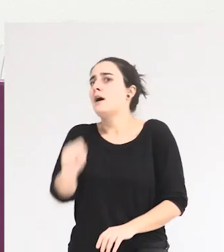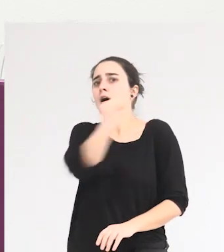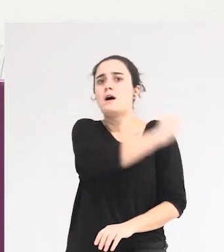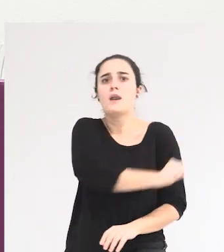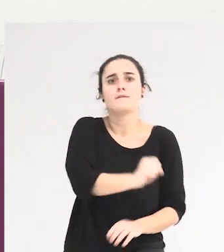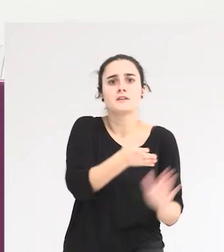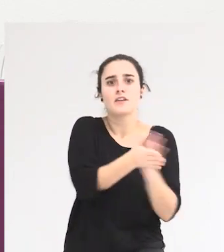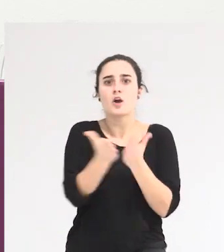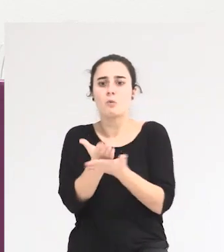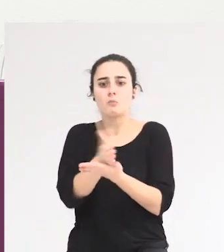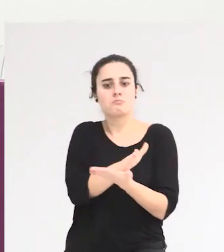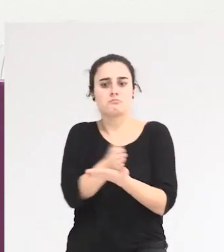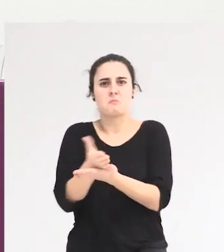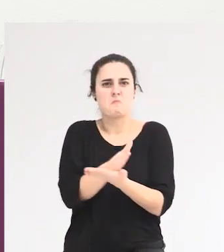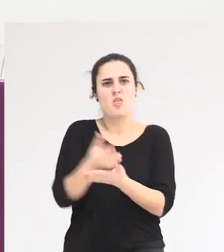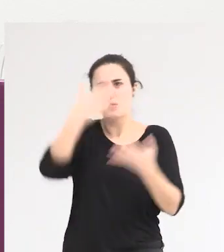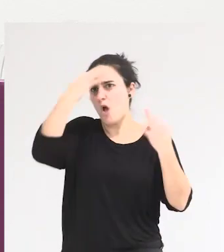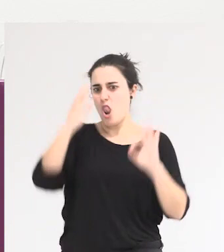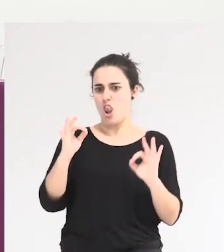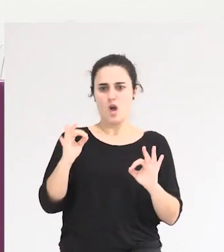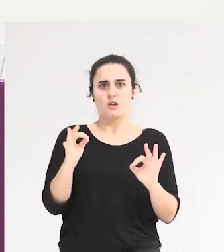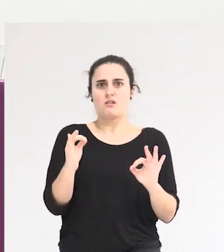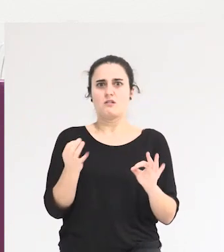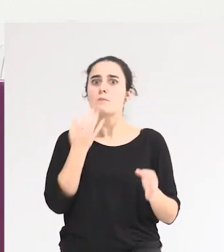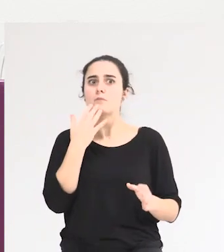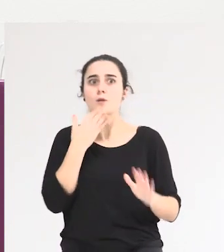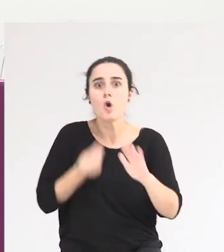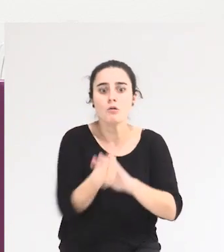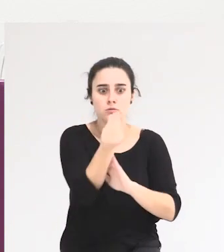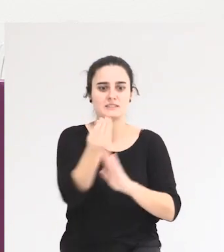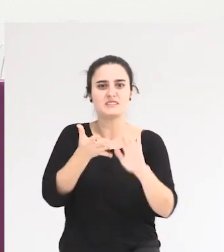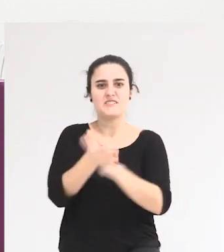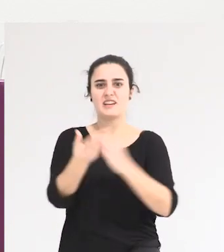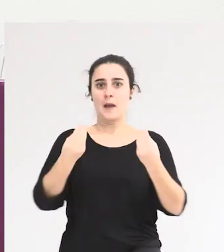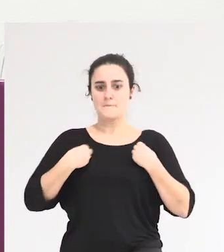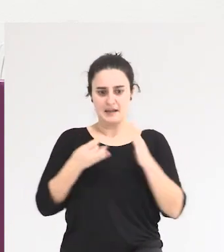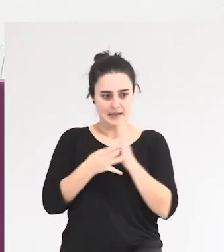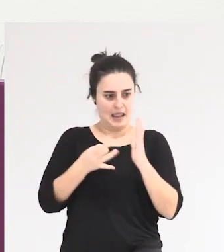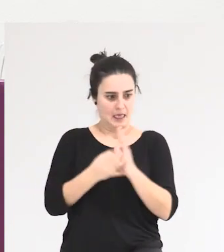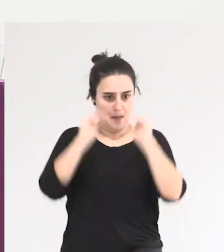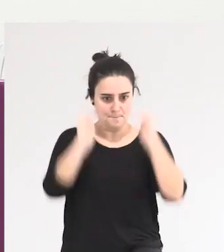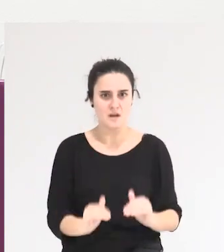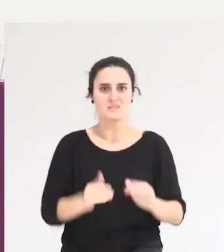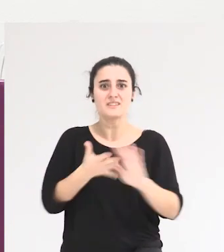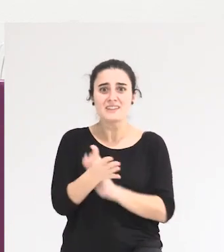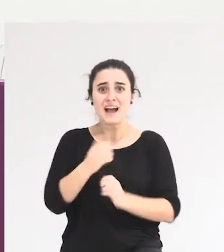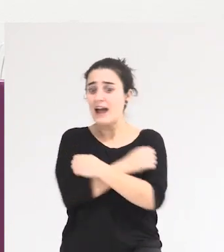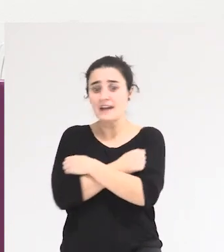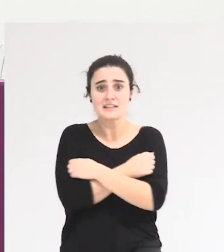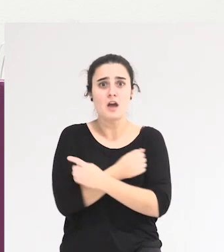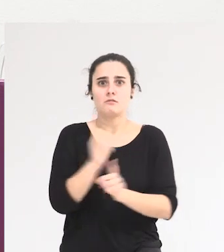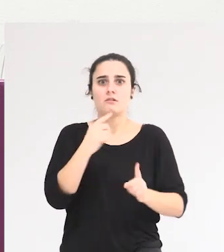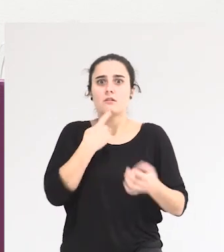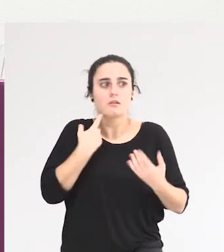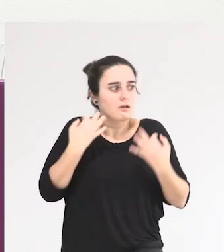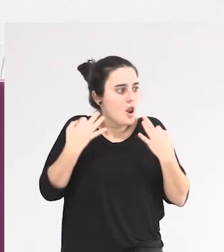ezin duzu tarteko gauza bat esan, gauza logiko bat, tener hijos es perder calidad de vida. Ez du esaten, ez duela nahi, edo ez duela maite, edo, ez? Ba, esaten du